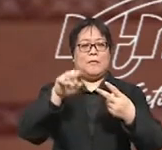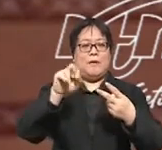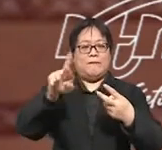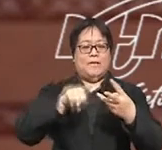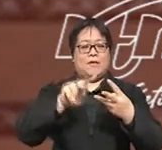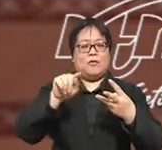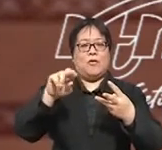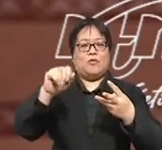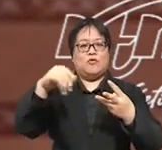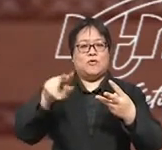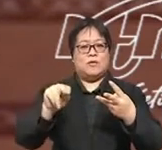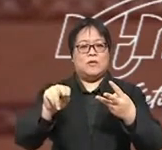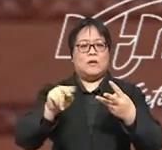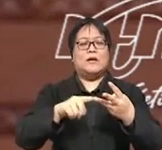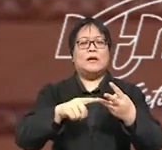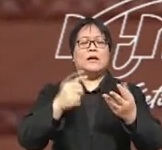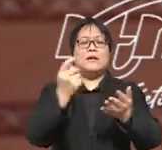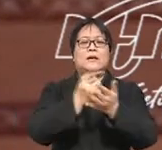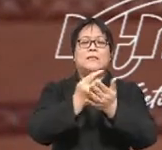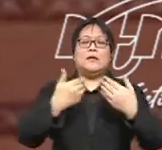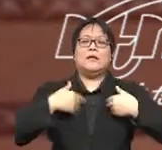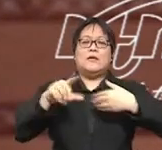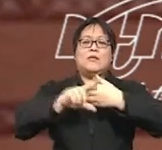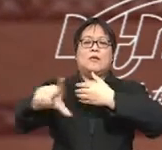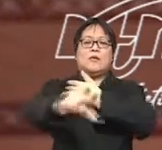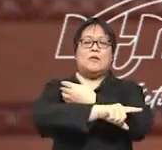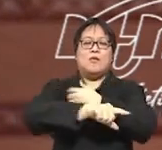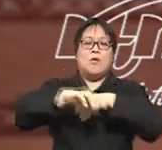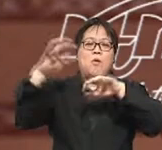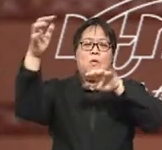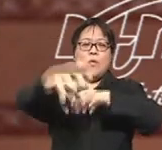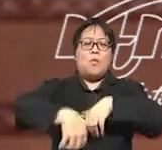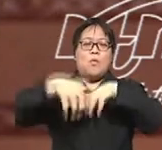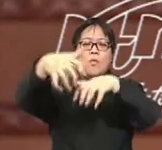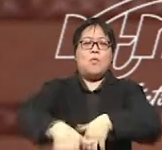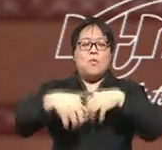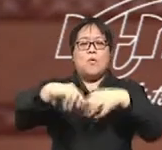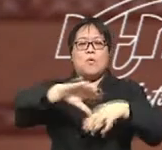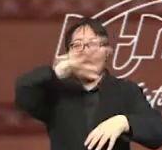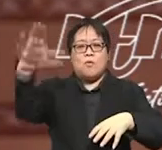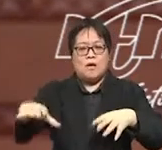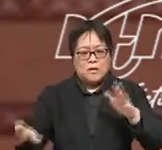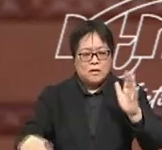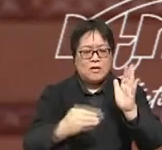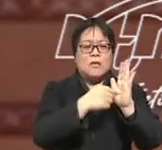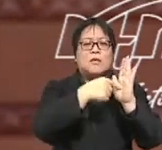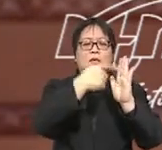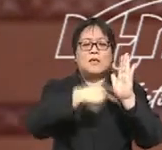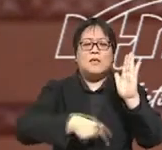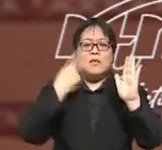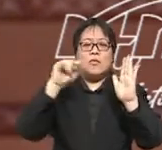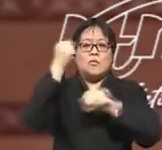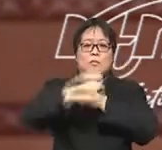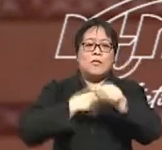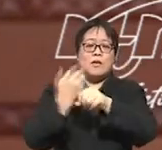terus diadakan plumbungan dan sehingga gondol doa Bukit tuh yang dimasukkan di bawah qoiri ini sepanjang